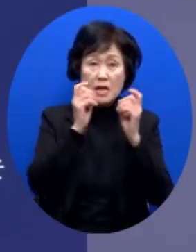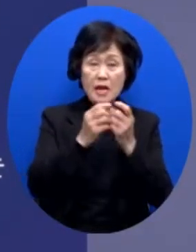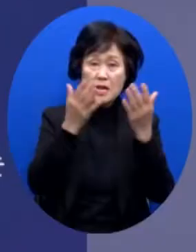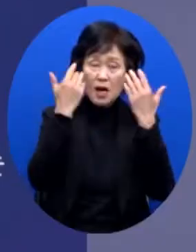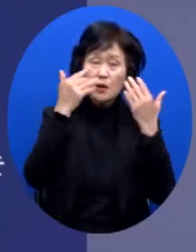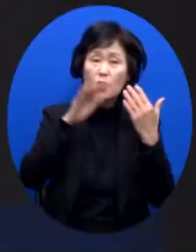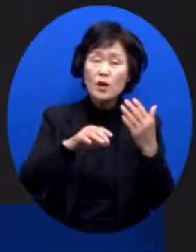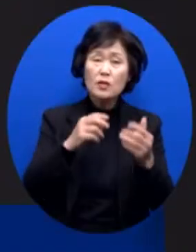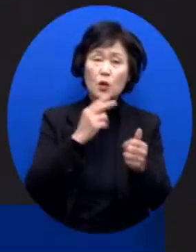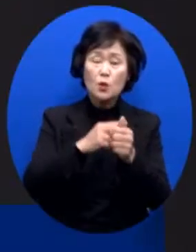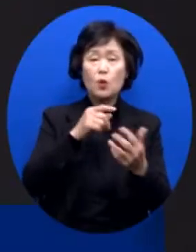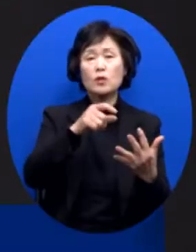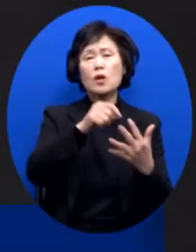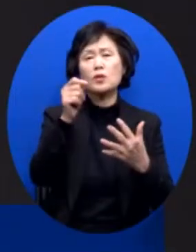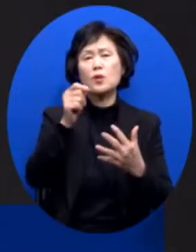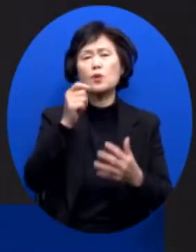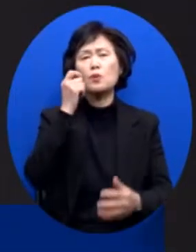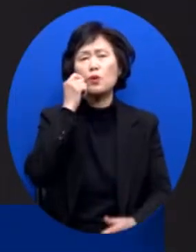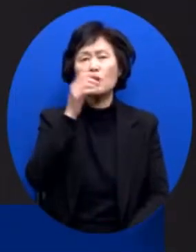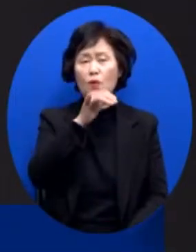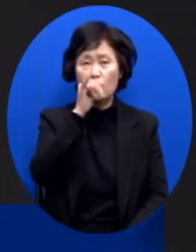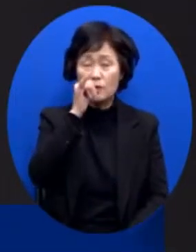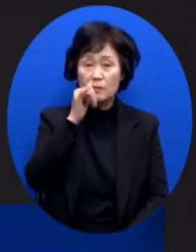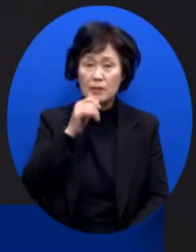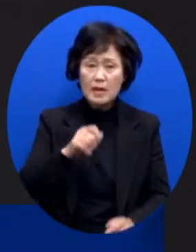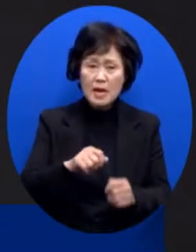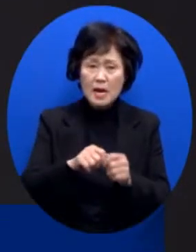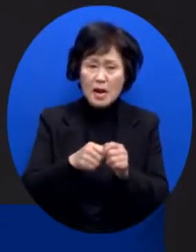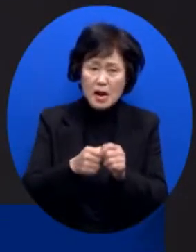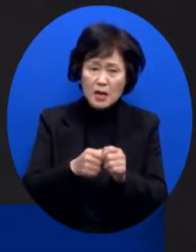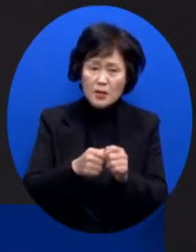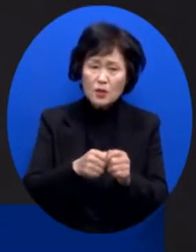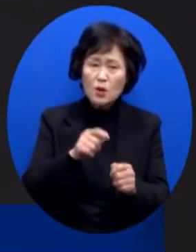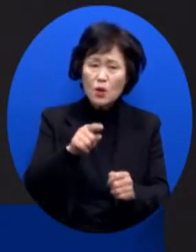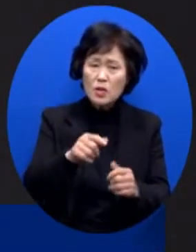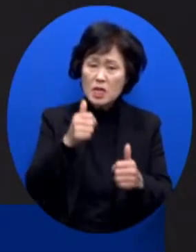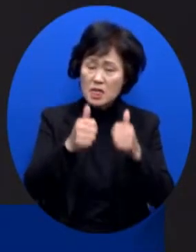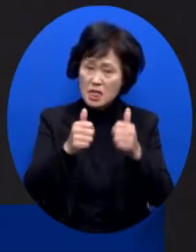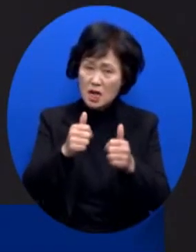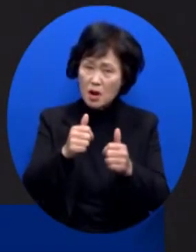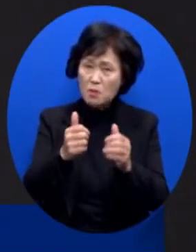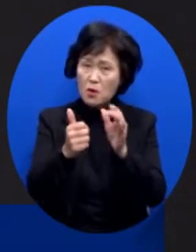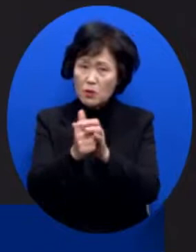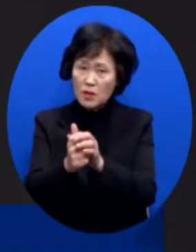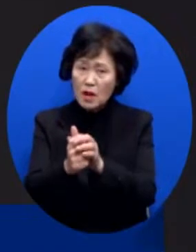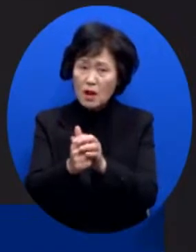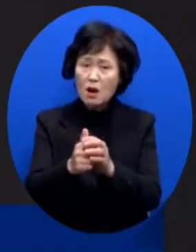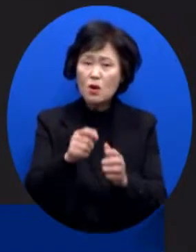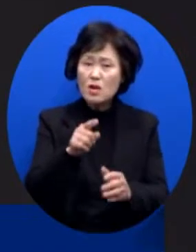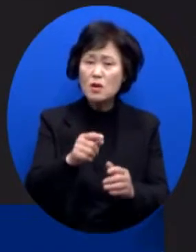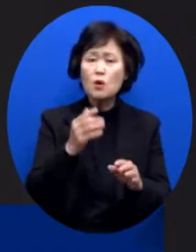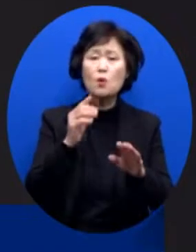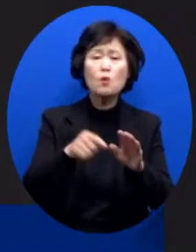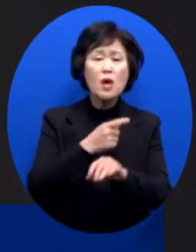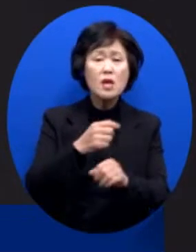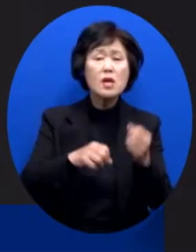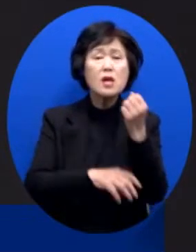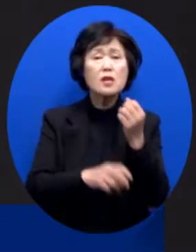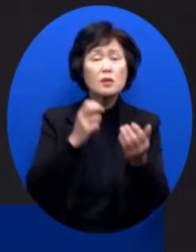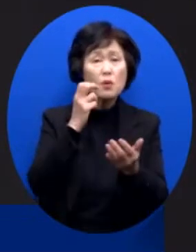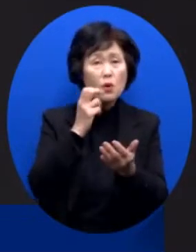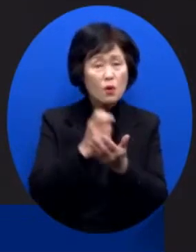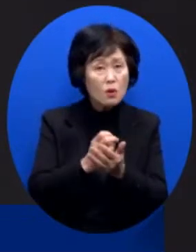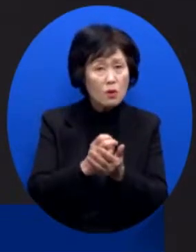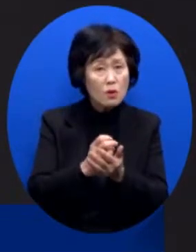안개로 시험을 위탁 하는거 말고 그러면 기본권을 침해할 수 덜 친애하는 수단이 없느냐 살펴본 마음이